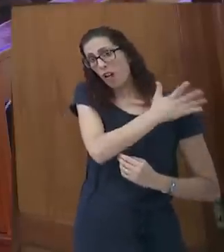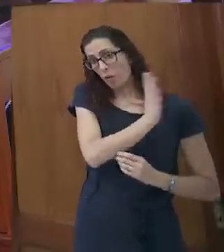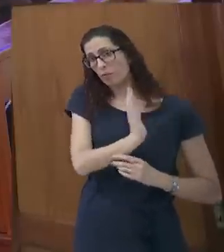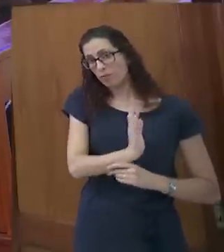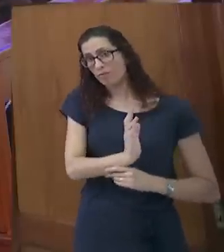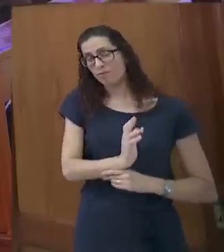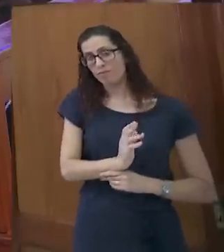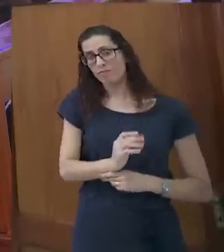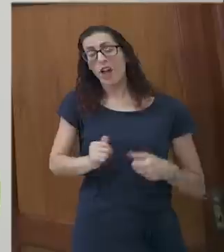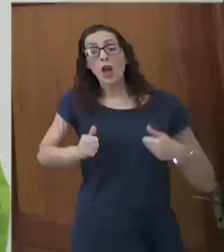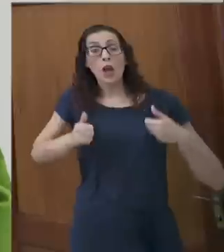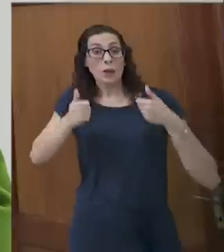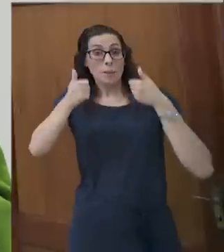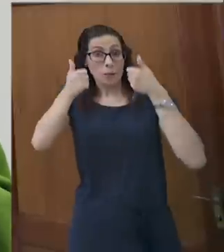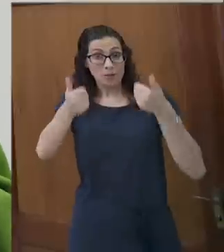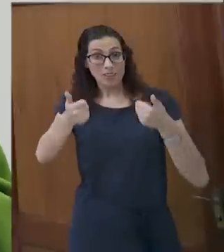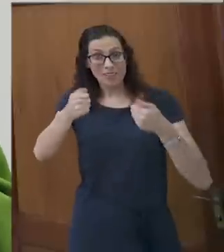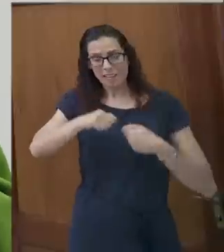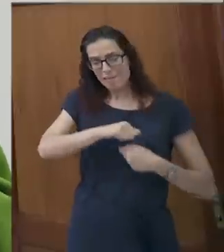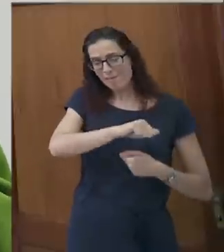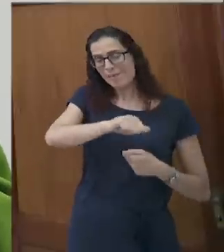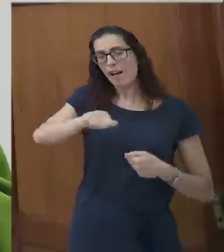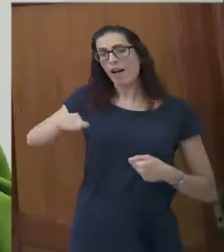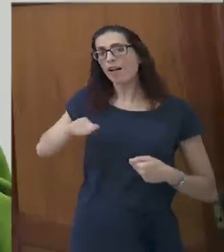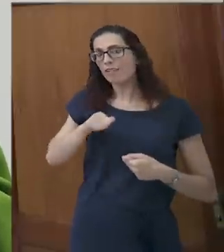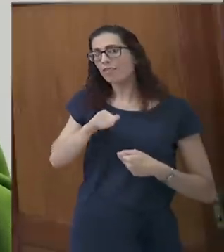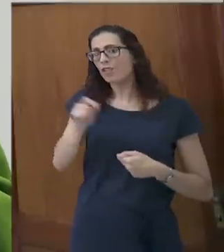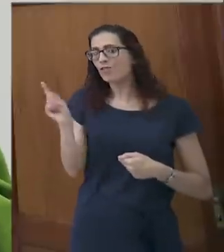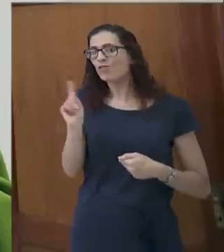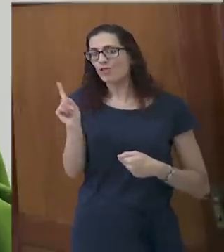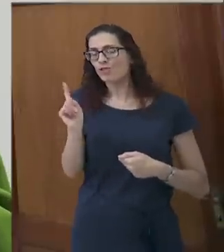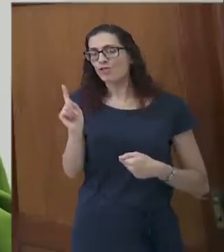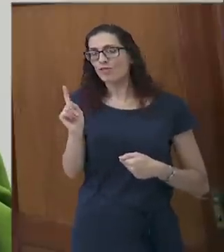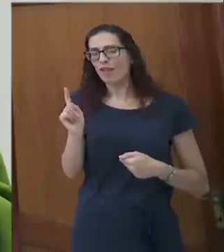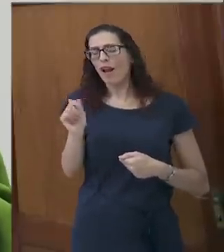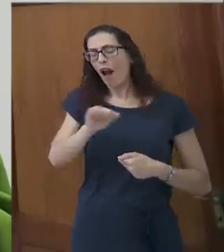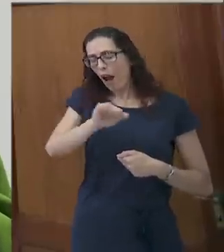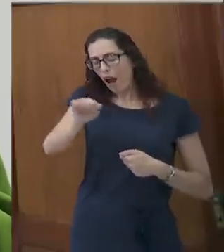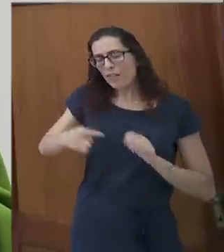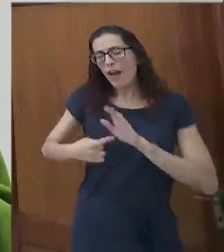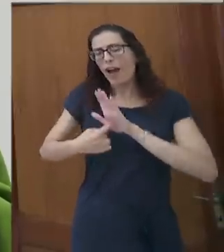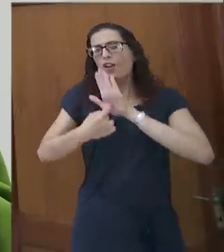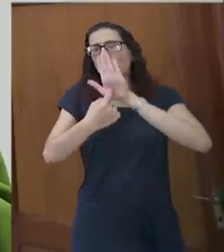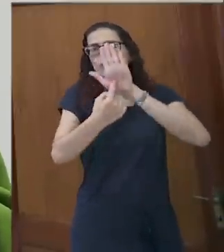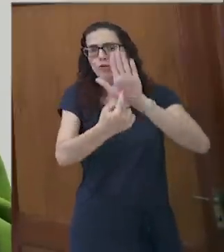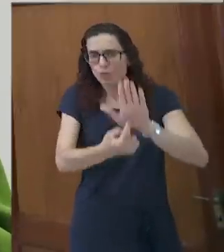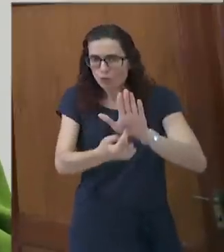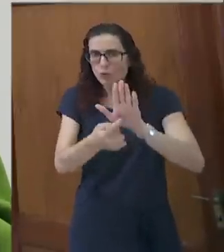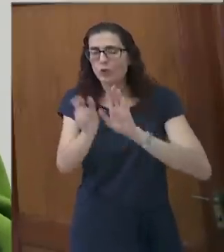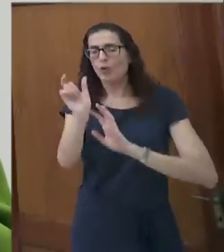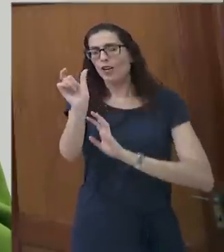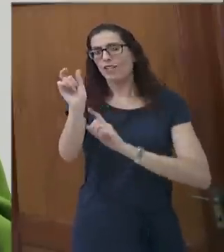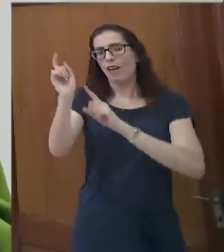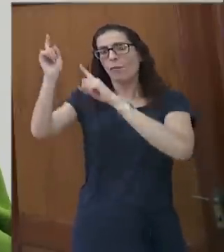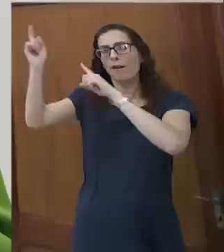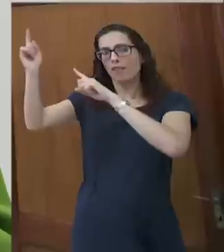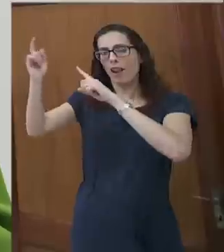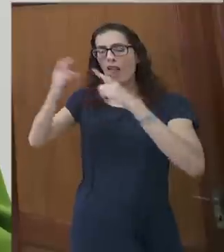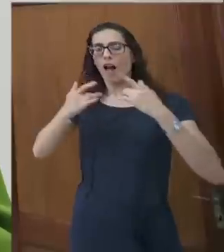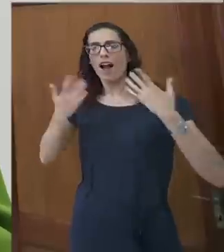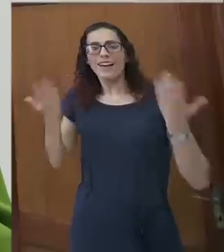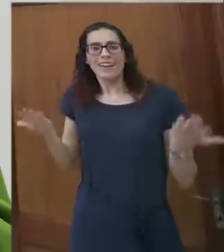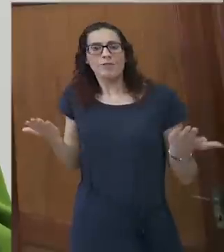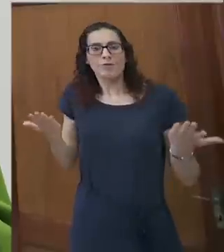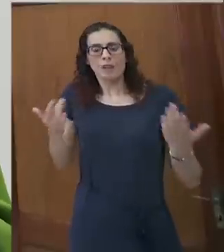L-importanti li aħna nkunu tassew dawk li nwasslu l-kelma tagħha b'ħajjitna l-ewwel